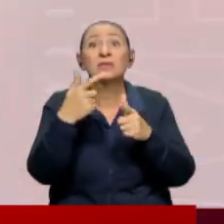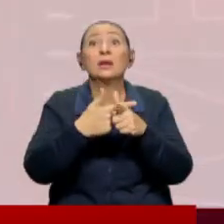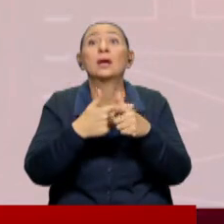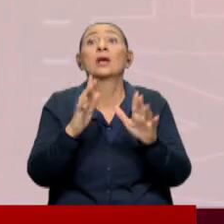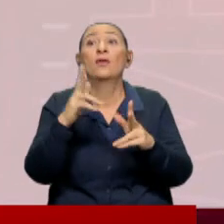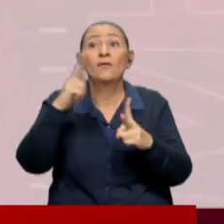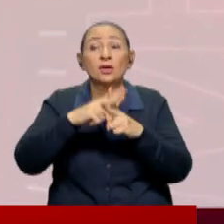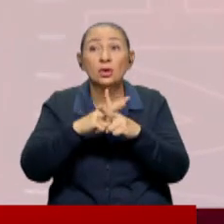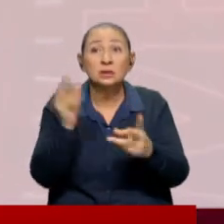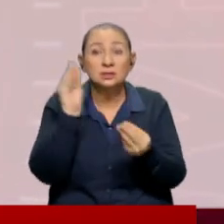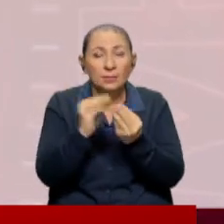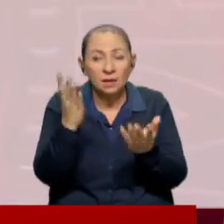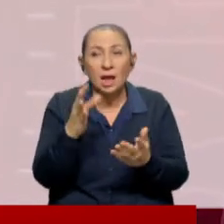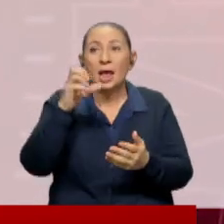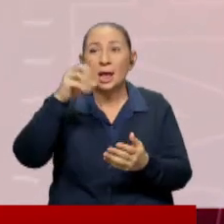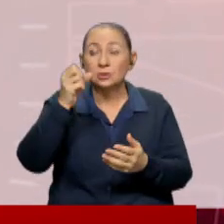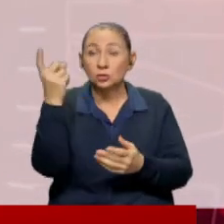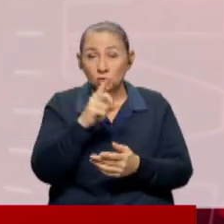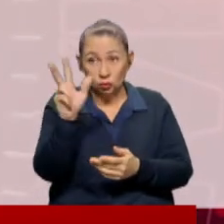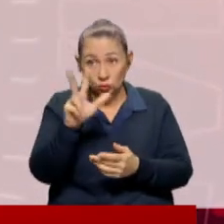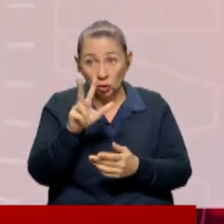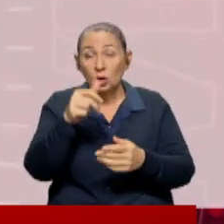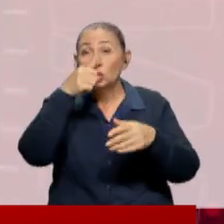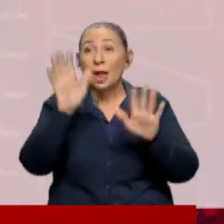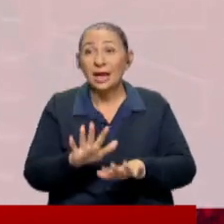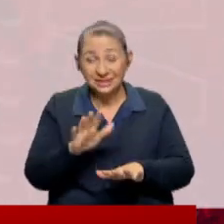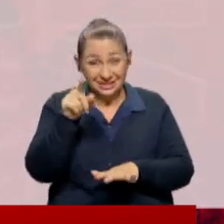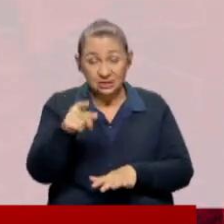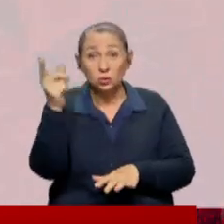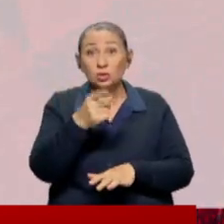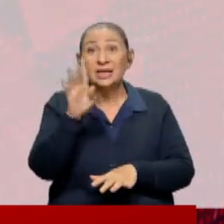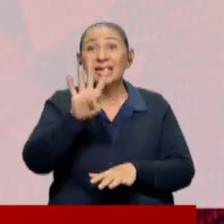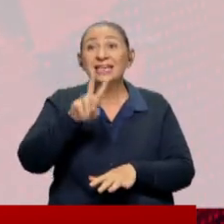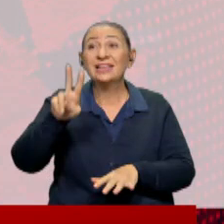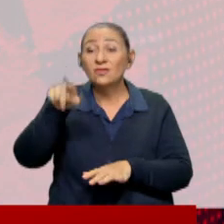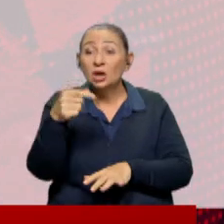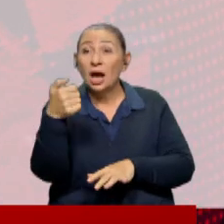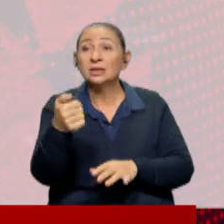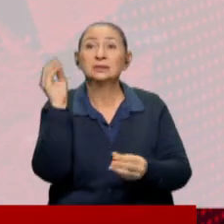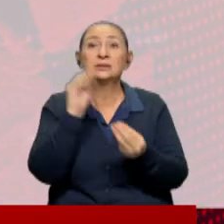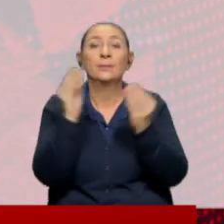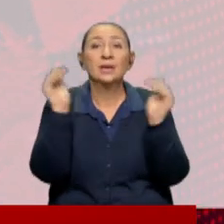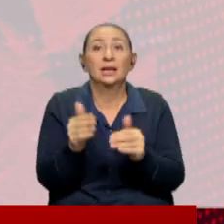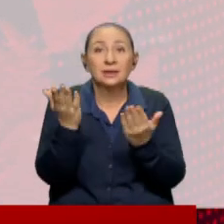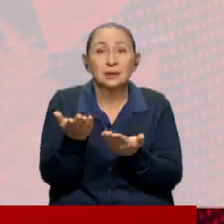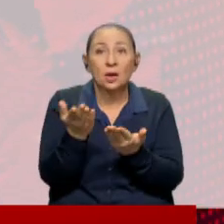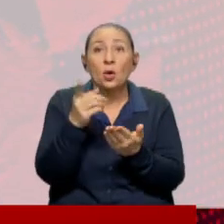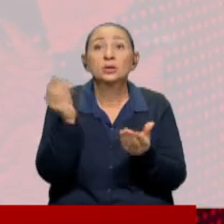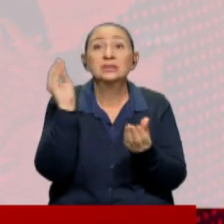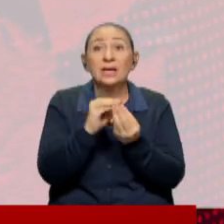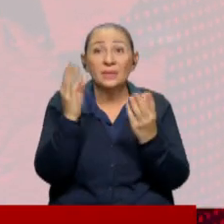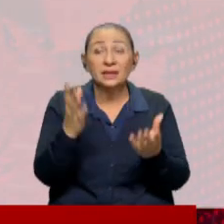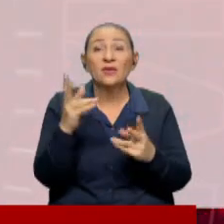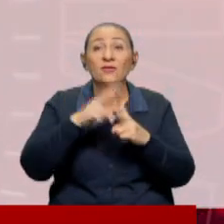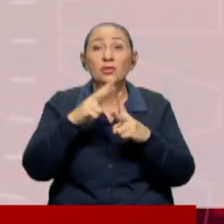değil, faturalar da zamlı. Elektriğe %30, doğalgaza ise %47,6 zam gelmişti. O zamlar